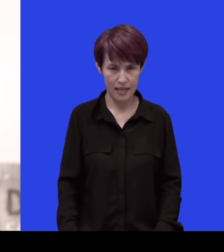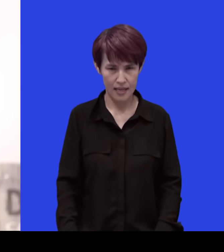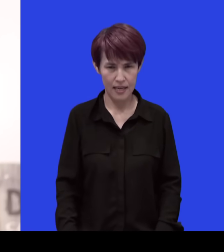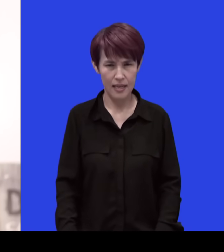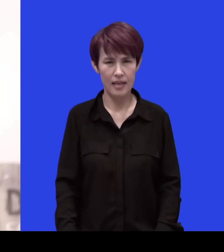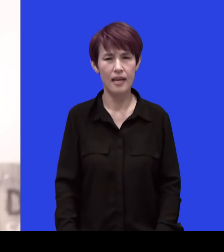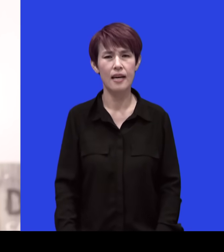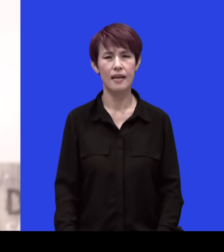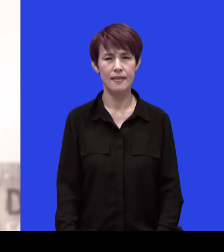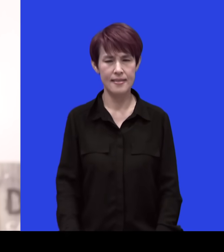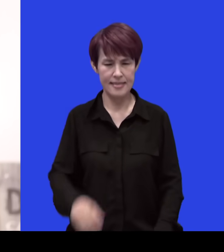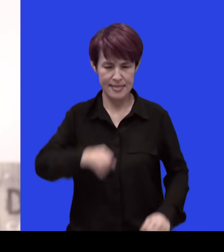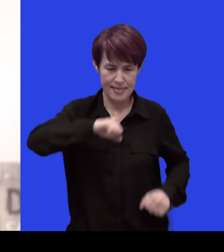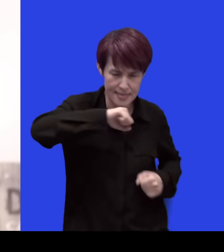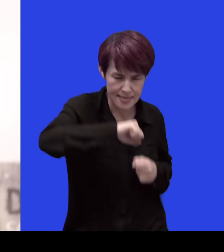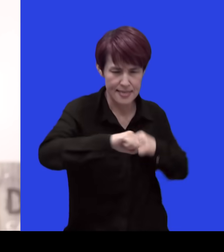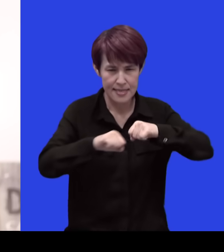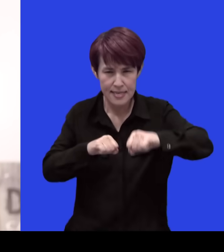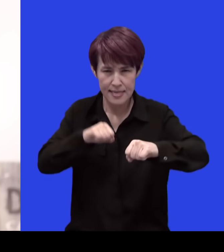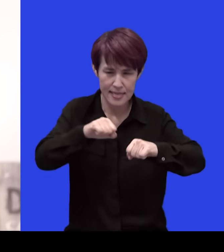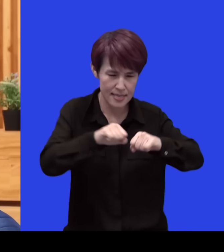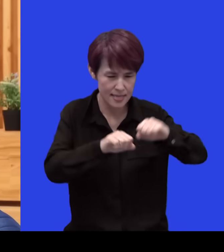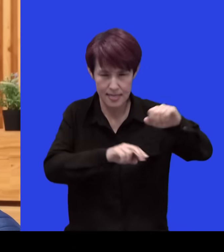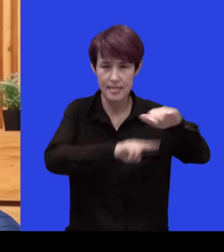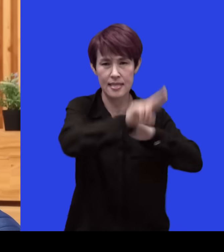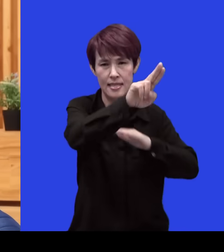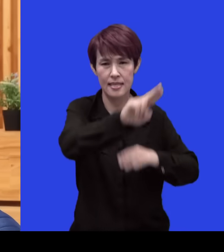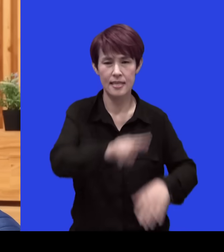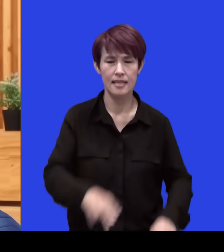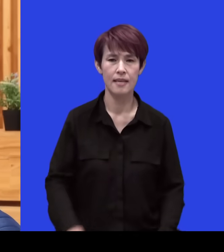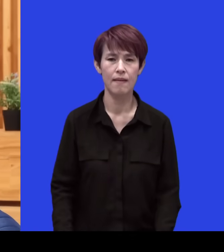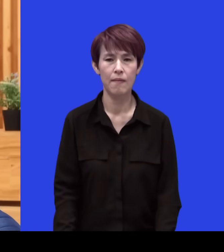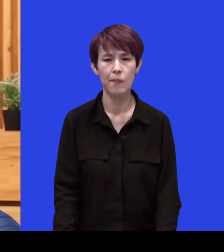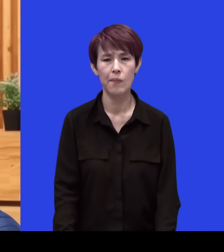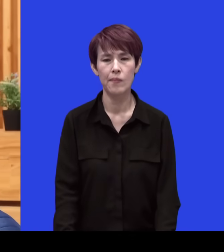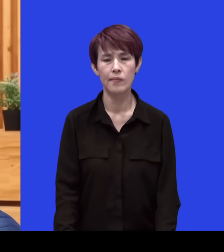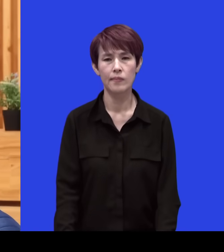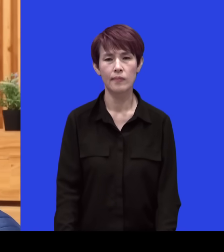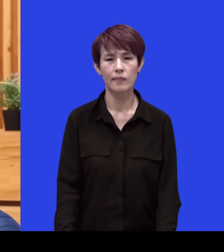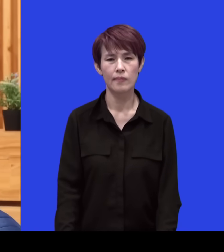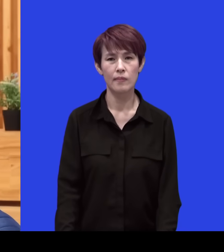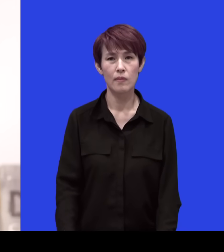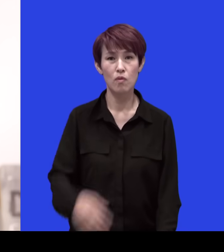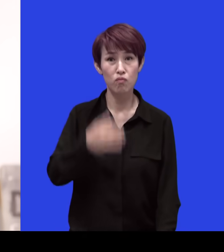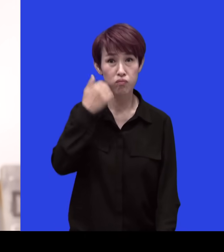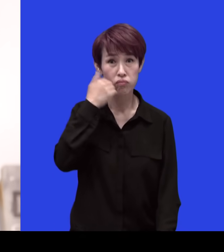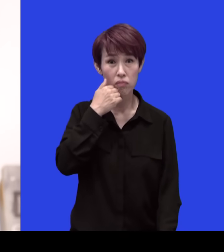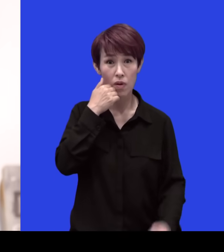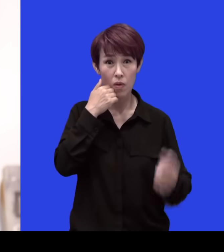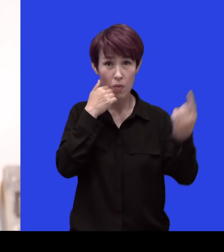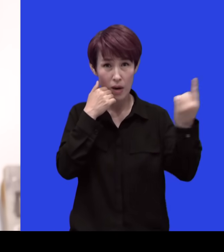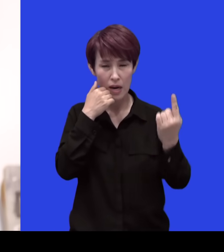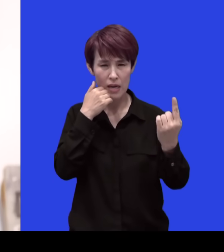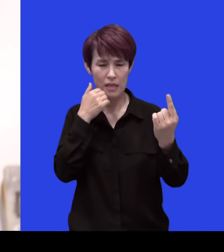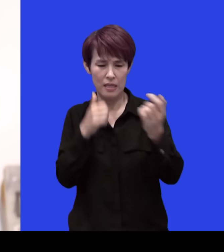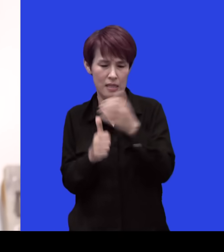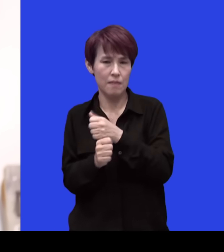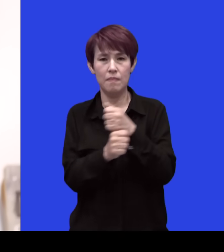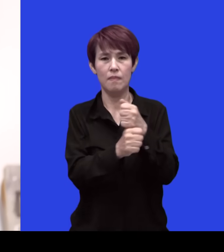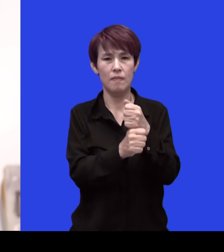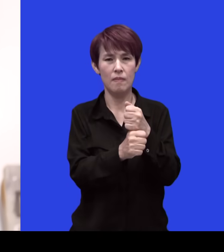내가 기어나가야 한다. 기어나왔어. 예. 기어나오니까 어떤 사람이 딱 와가지고 나를 딱 붙잡아.